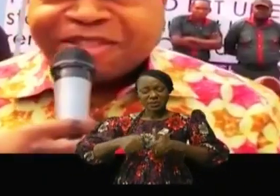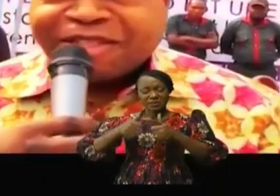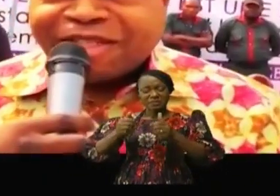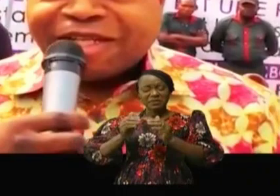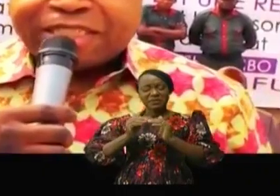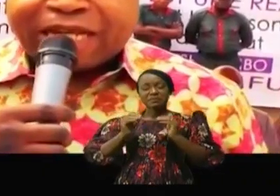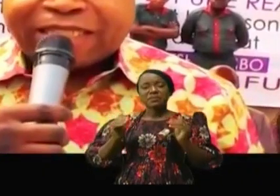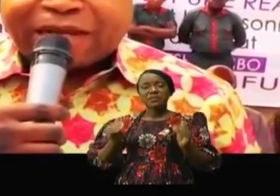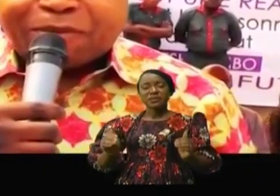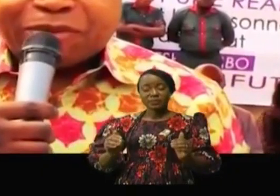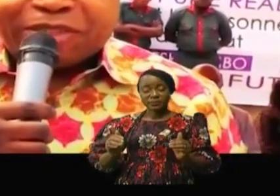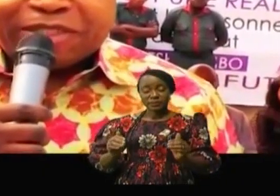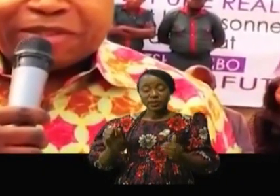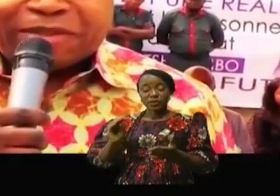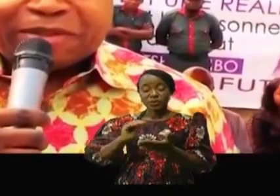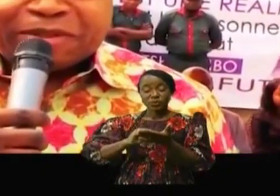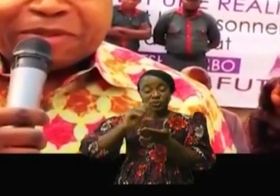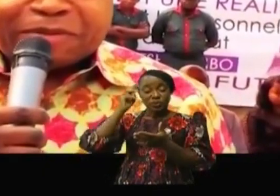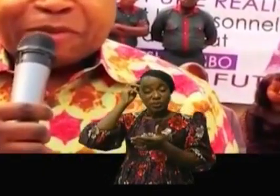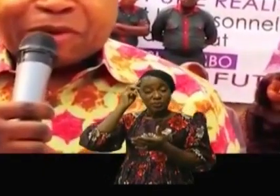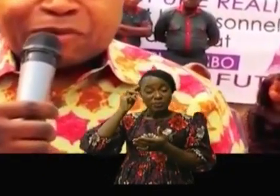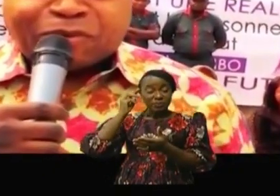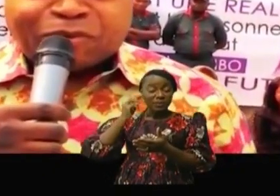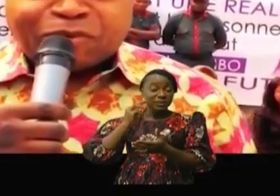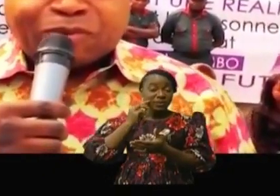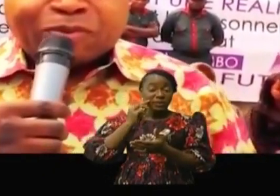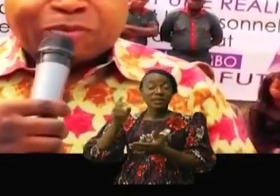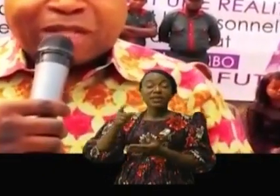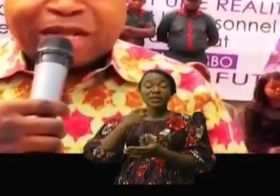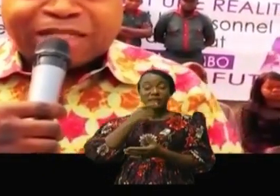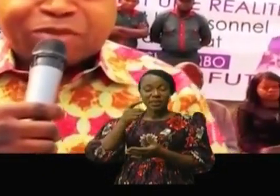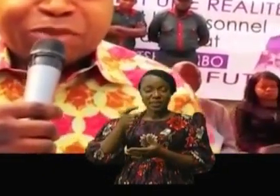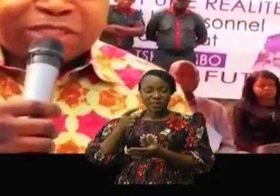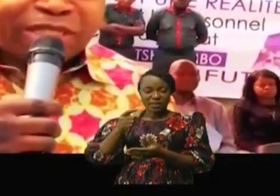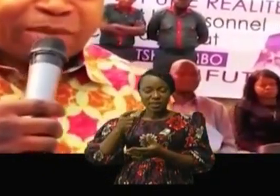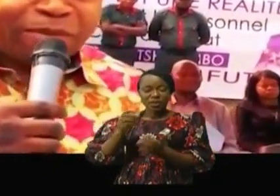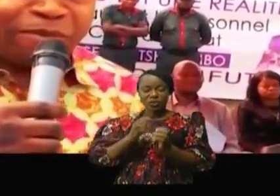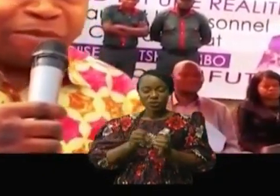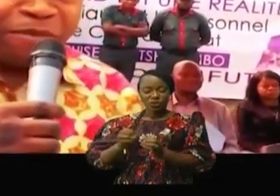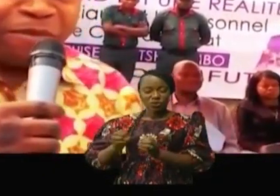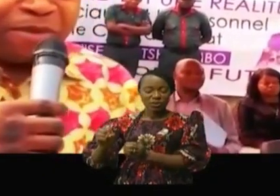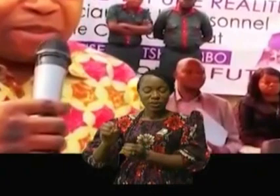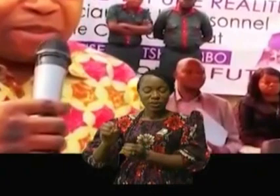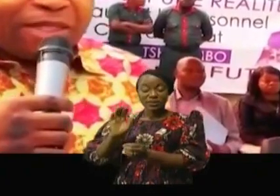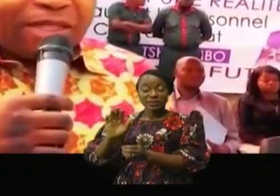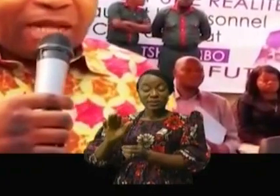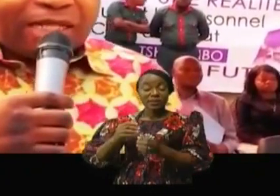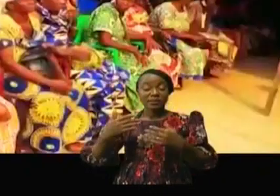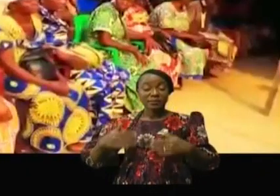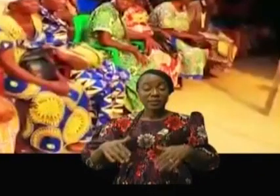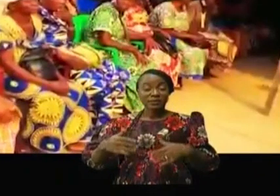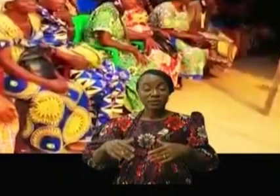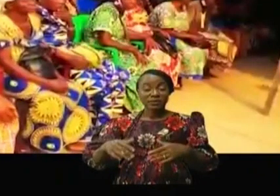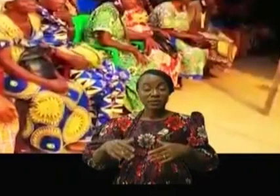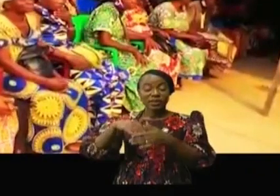Le ministre Richard Ilunga Mouipataï a salué l'organisation de la dite manifestation qui entre